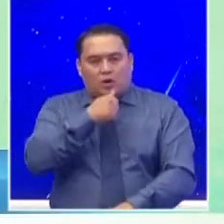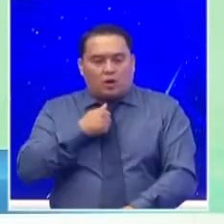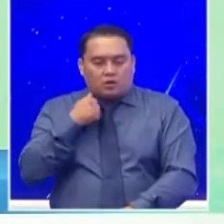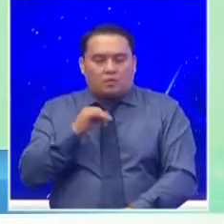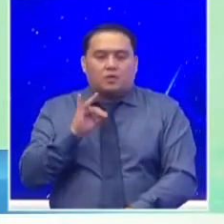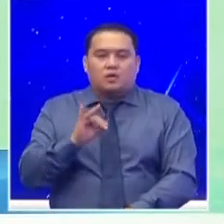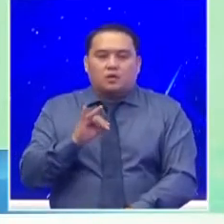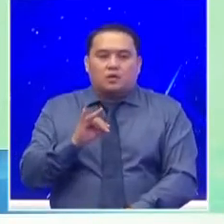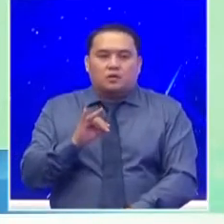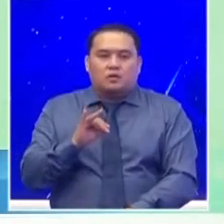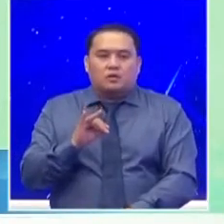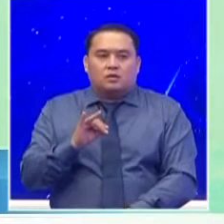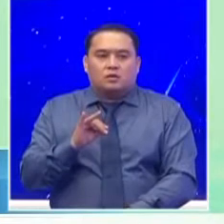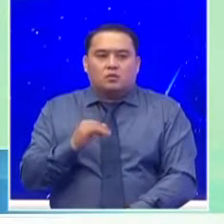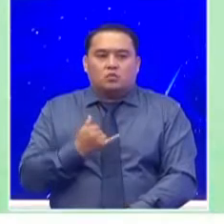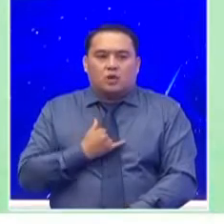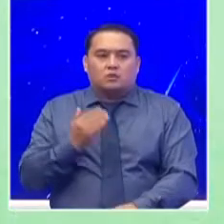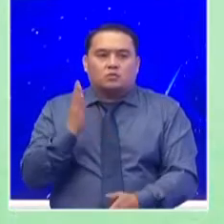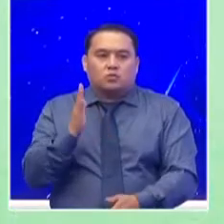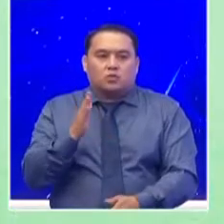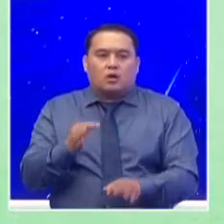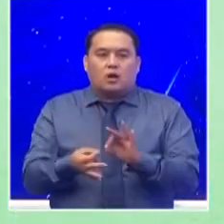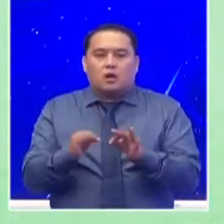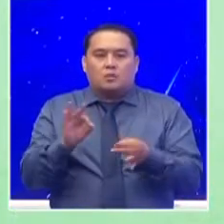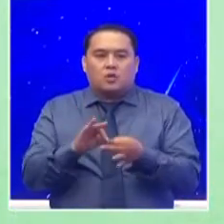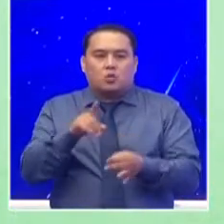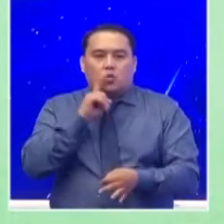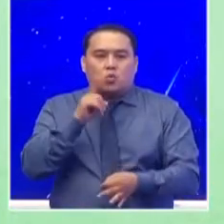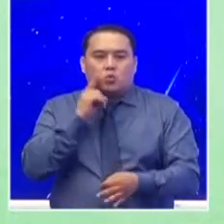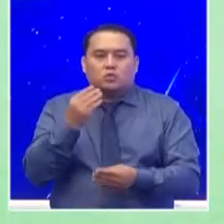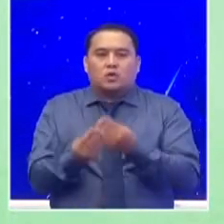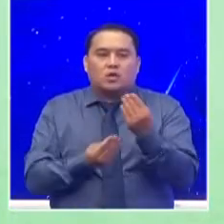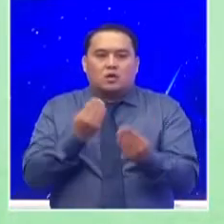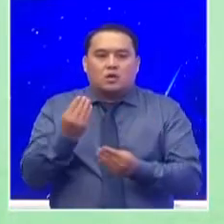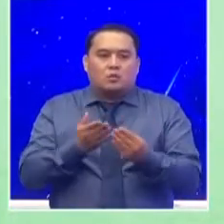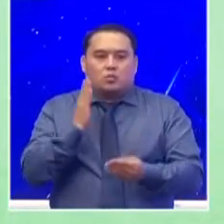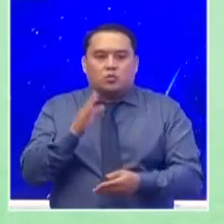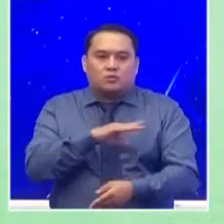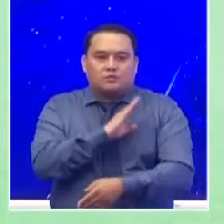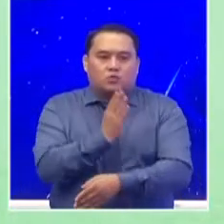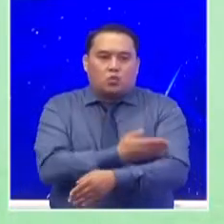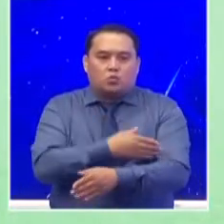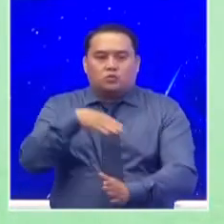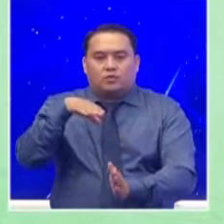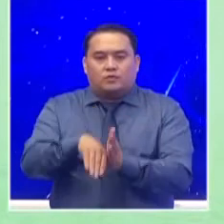также по 2007 годам и младше у нас будут юношеские олимпийские игры. Мы прилаживаем все усилия,